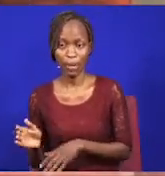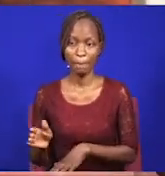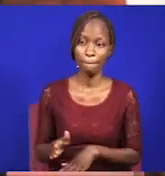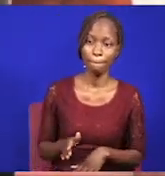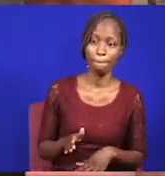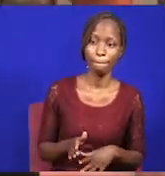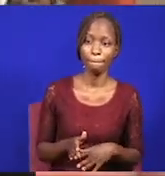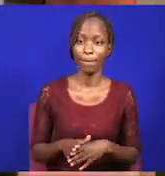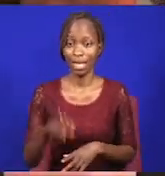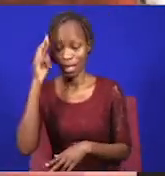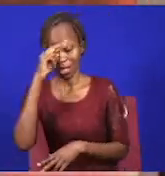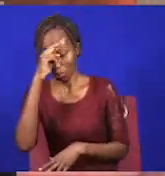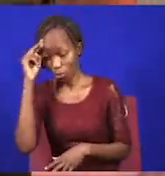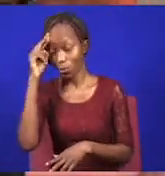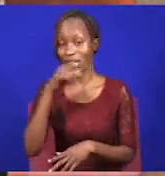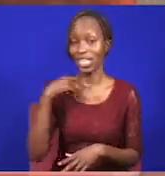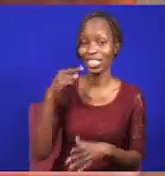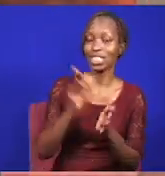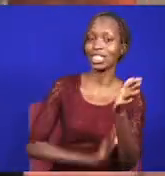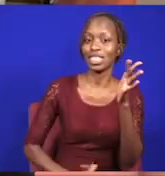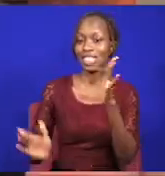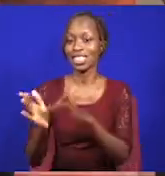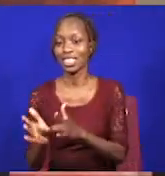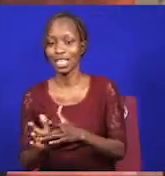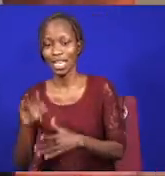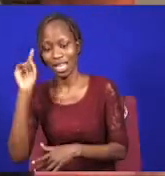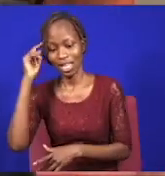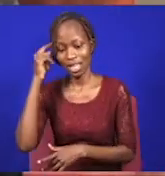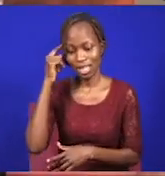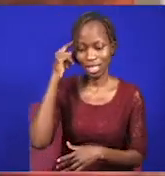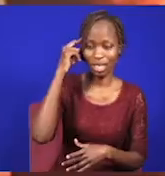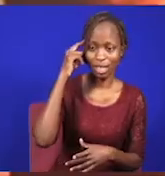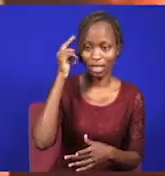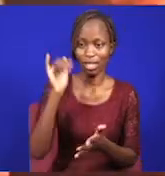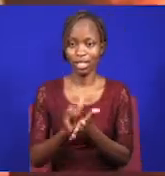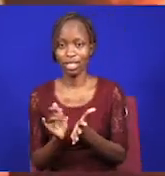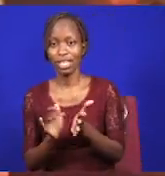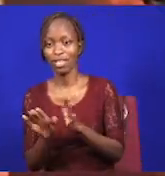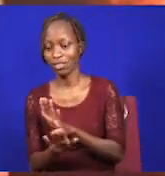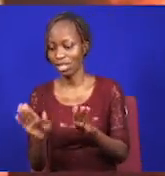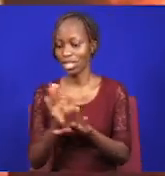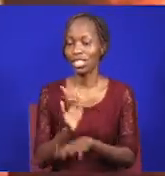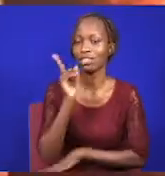Wayahudi walimuua Yesu wakafikiri yote yamekwisha.